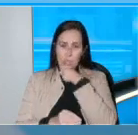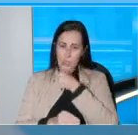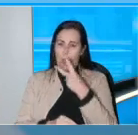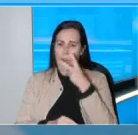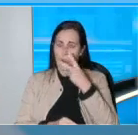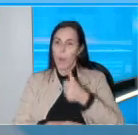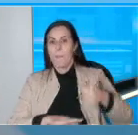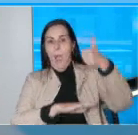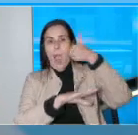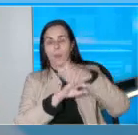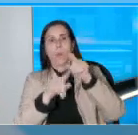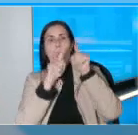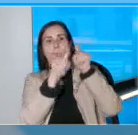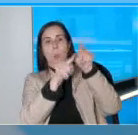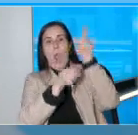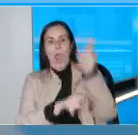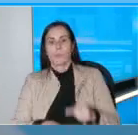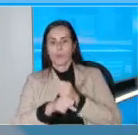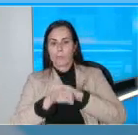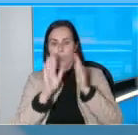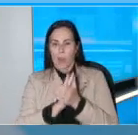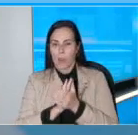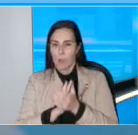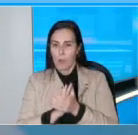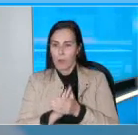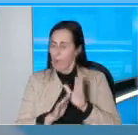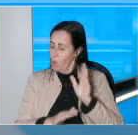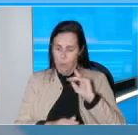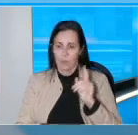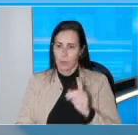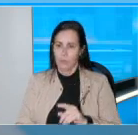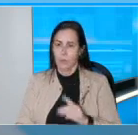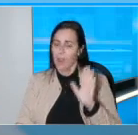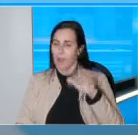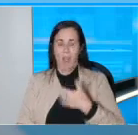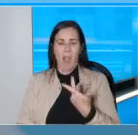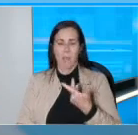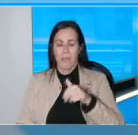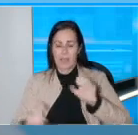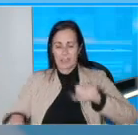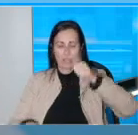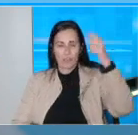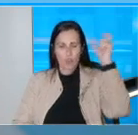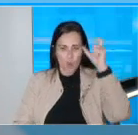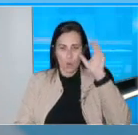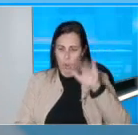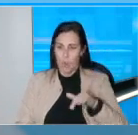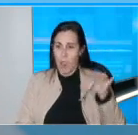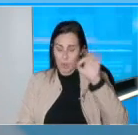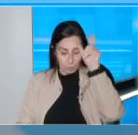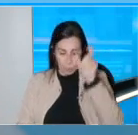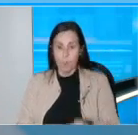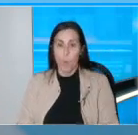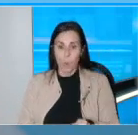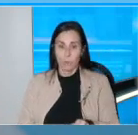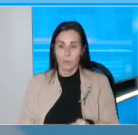לראות במנהיג הבן אדם שעושה את הכל. אטאטורק. וזהו, בוא נזכיר שאטאטורק, הנשיא הראשון של טורקיה, הוא עדיין דמות